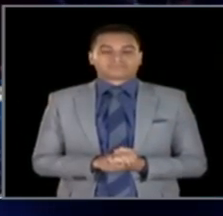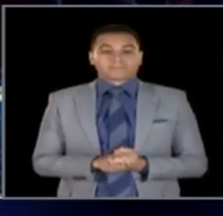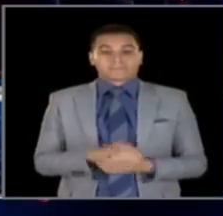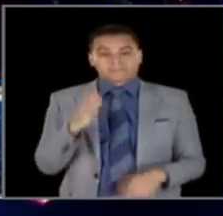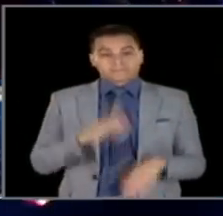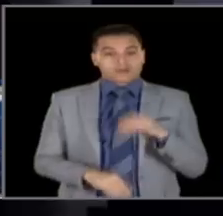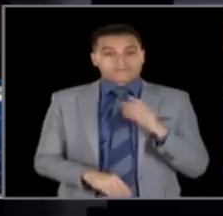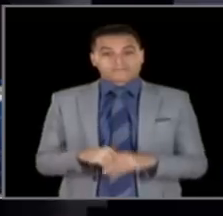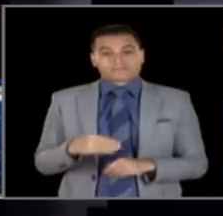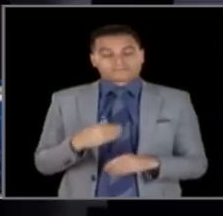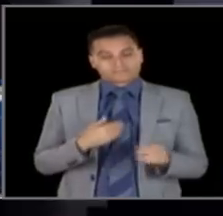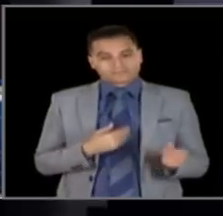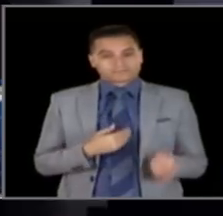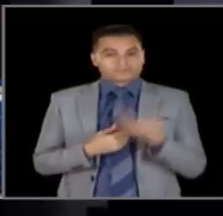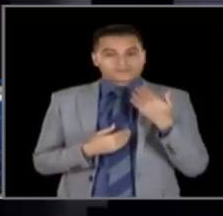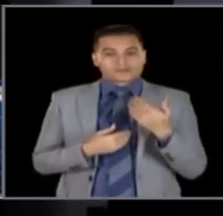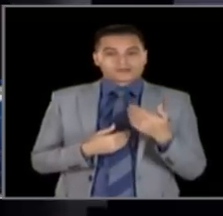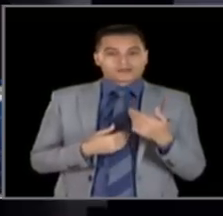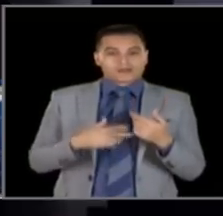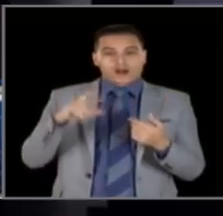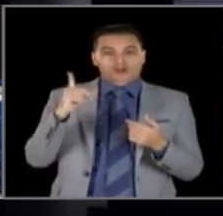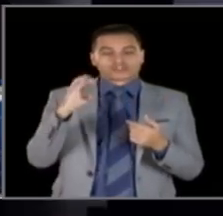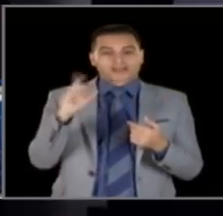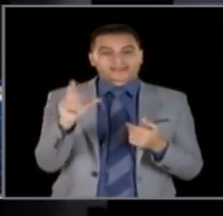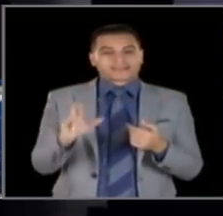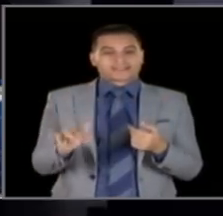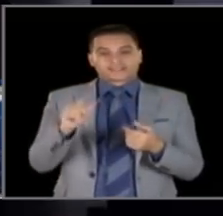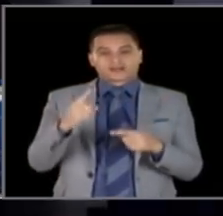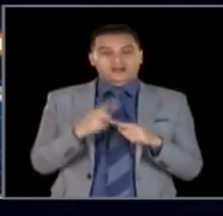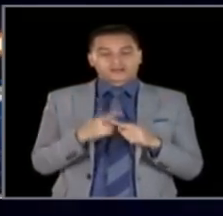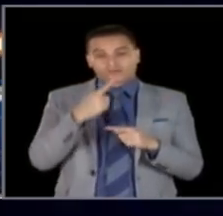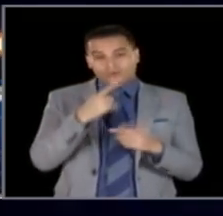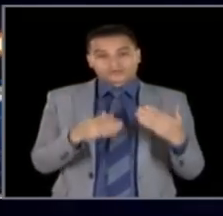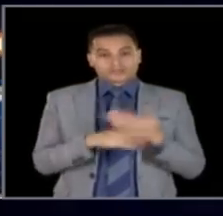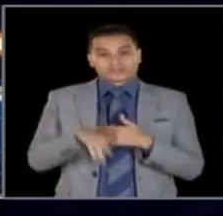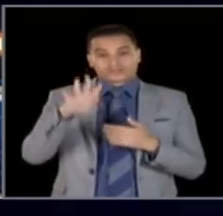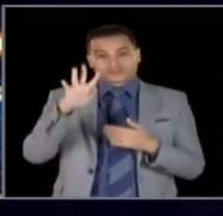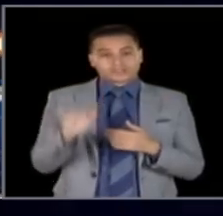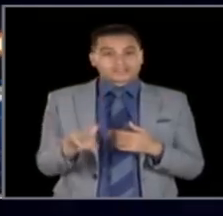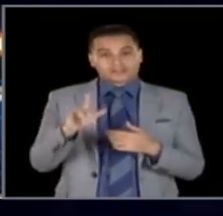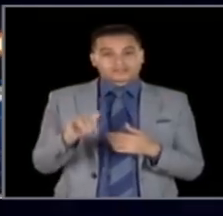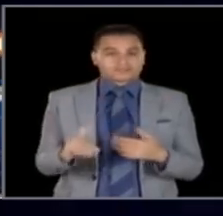طلعتلكوا كمان الأرجنتين بر. في إجابة؟ أندرو. تشيلي. تشيلي.